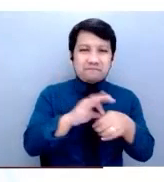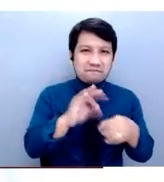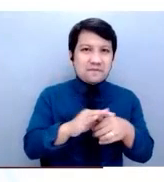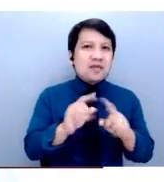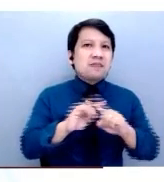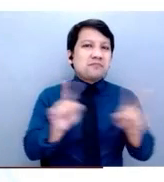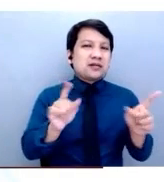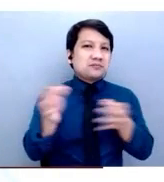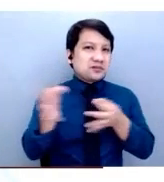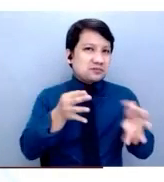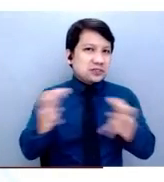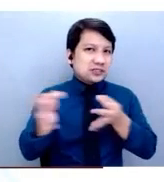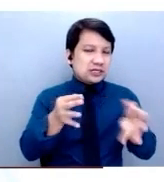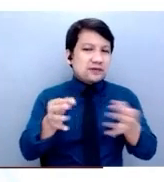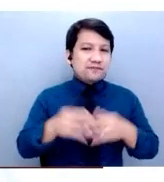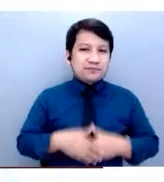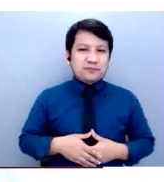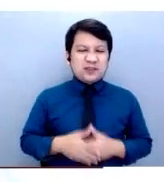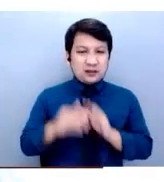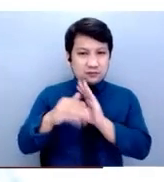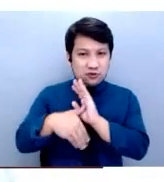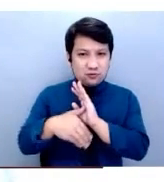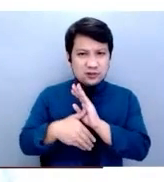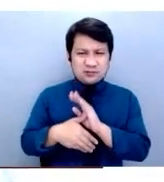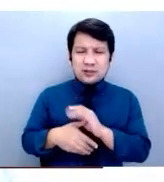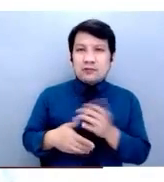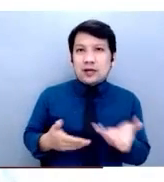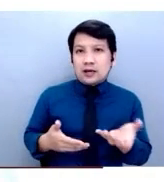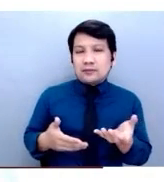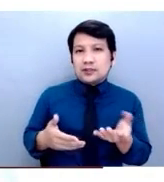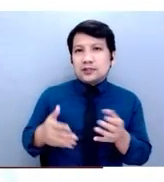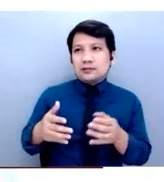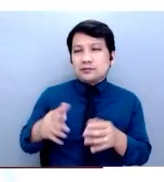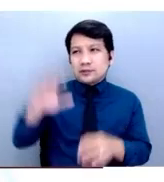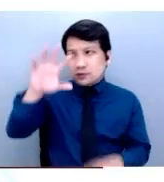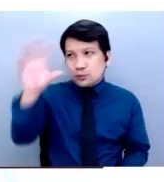ipaliwanag ng COMELEC. Kasi kakaiba nga yung